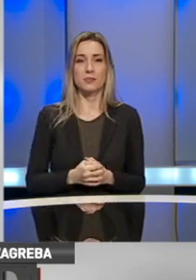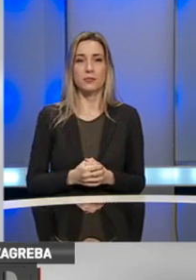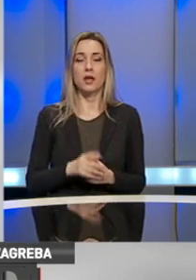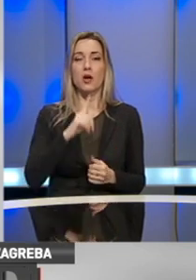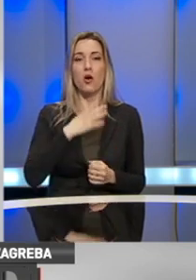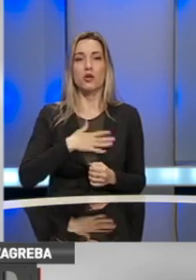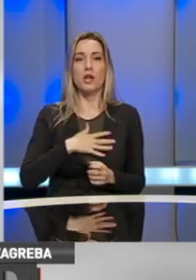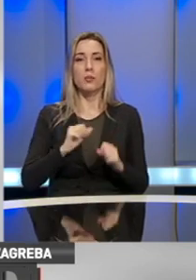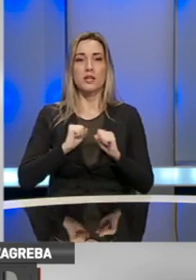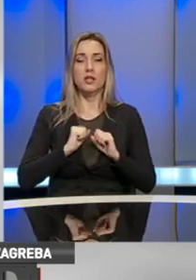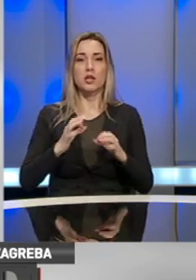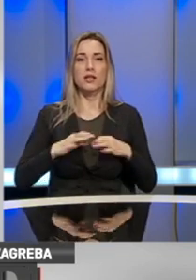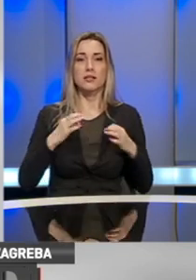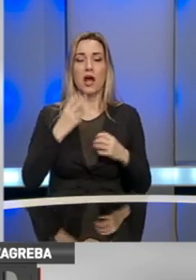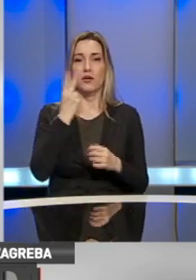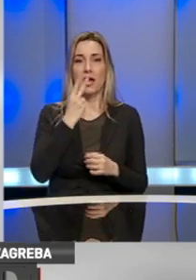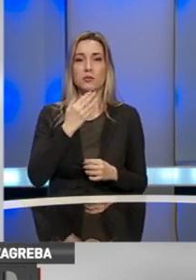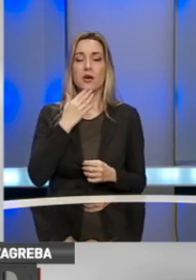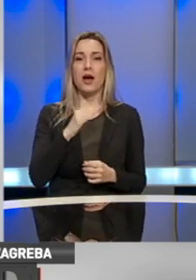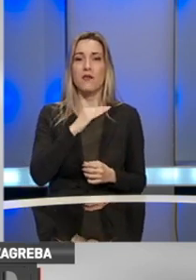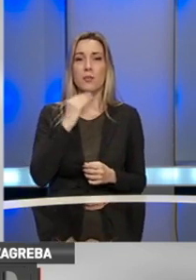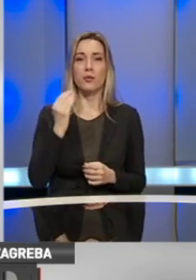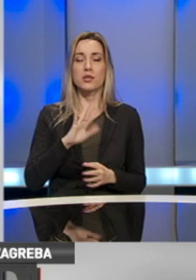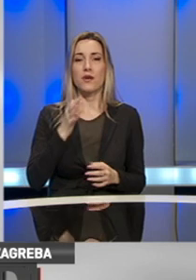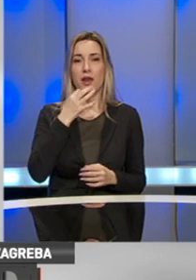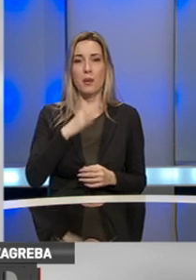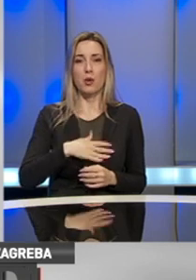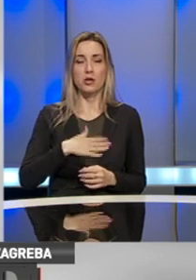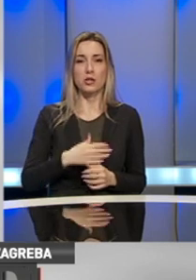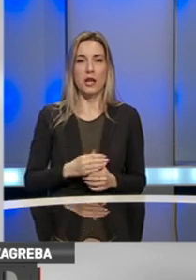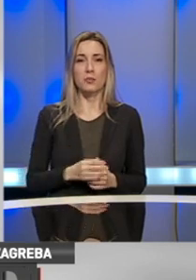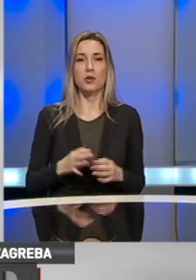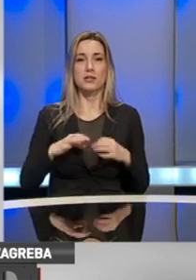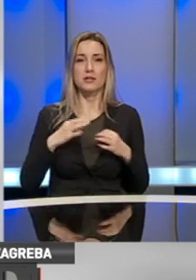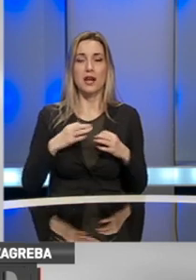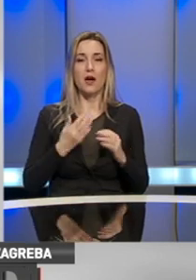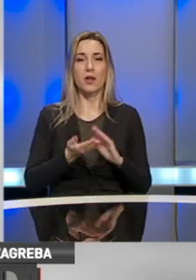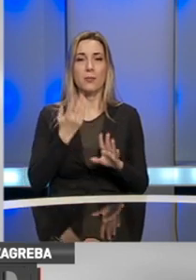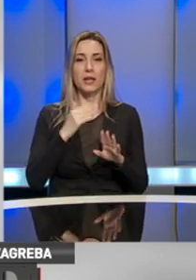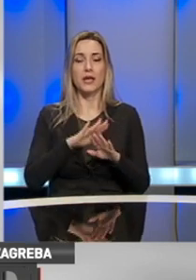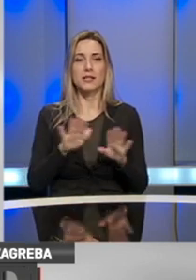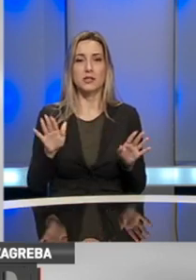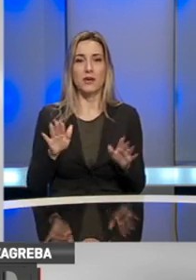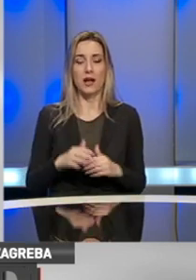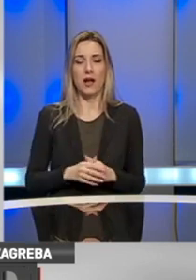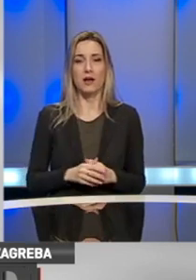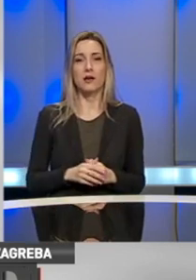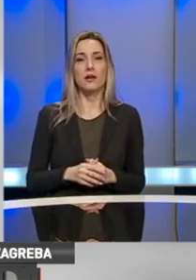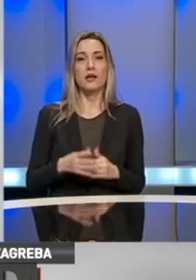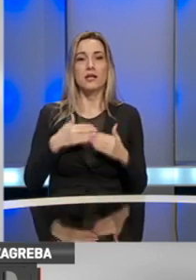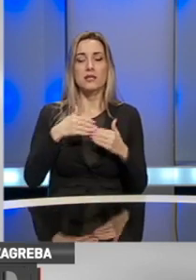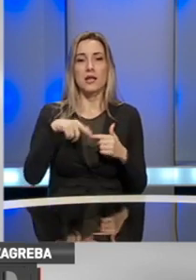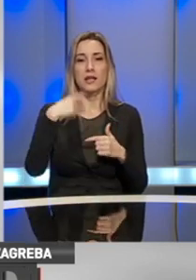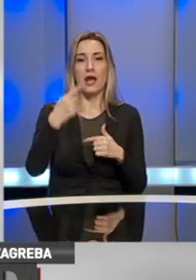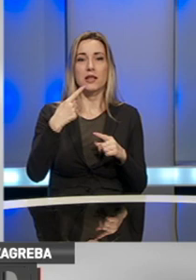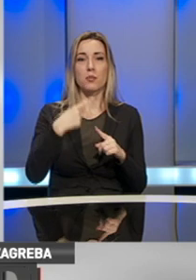koji želimo zadržati zdrav razum. Hvala vam puno, sve najbolje vam želimo, zdravlja prije svega i da se naredni